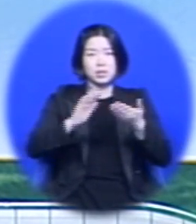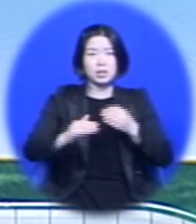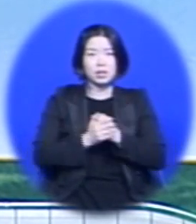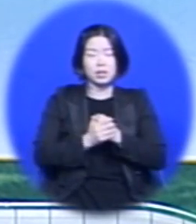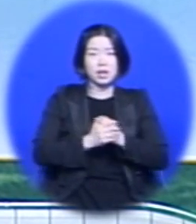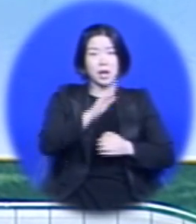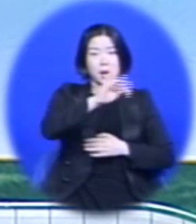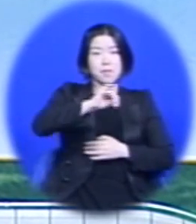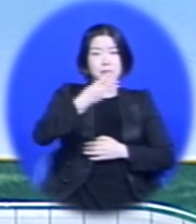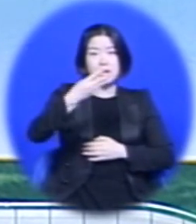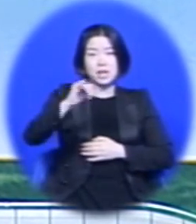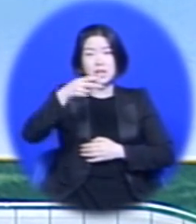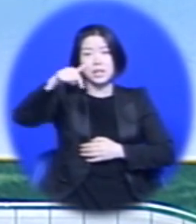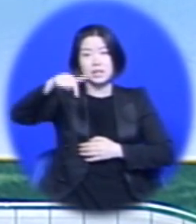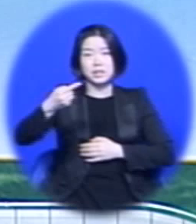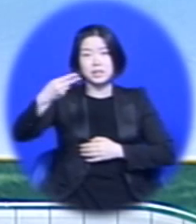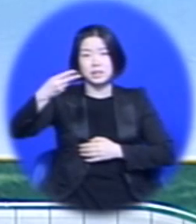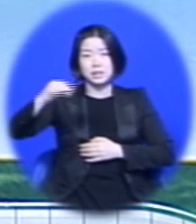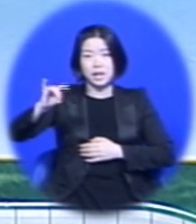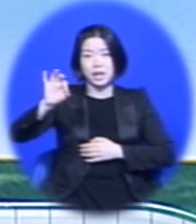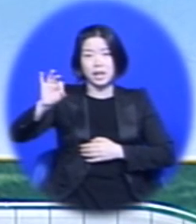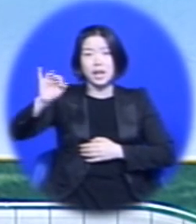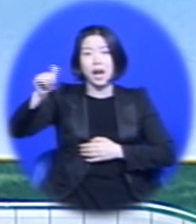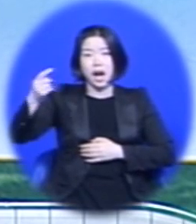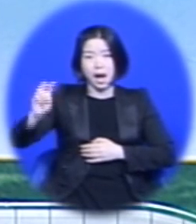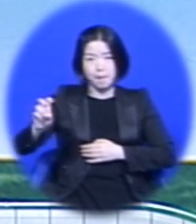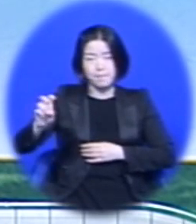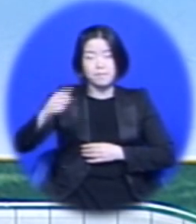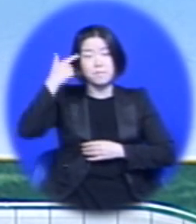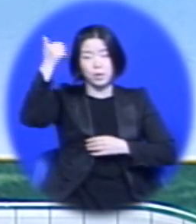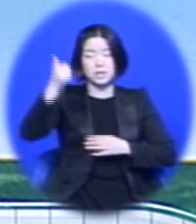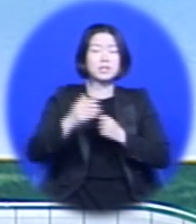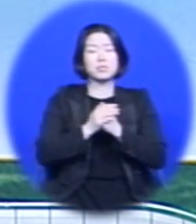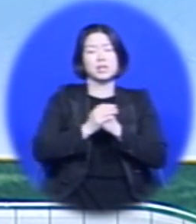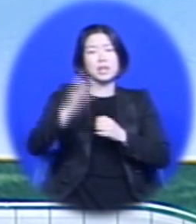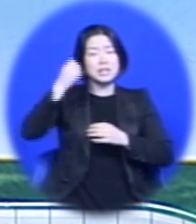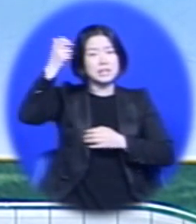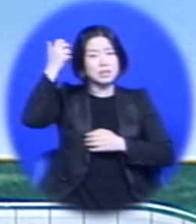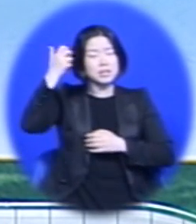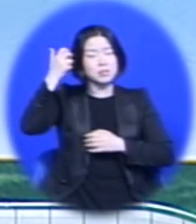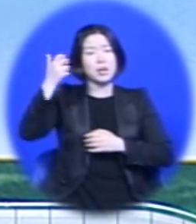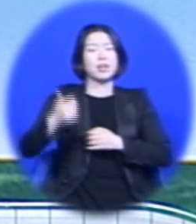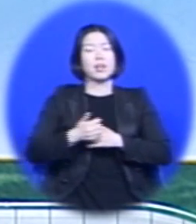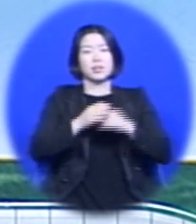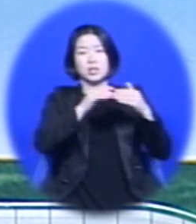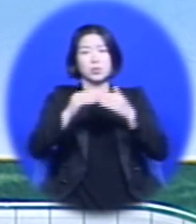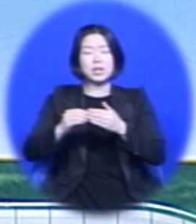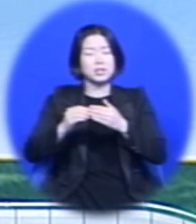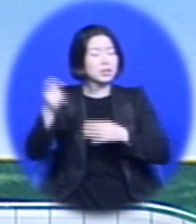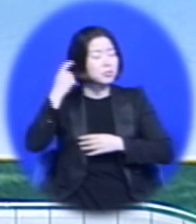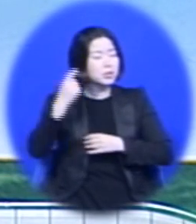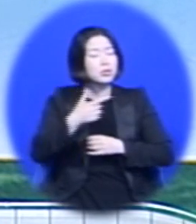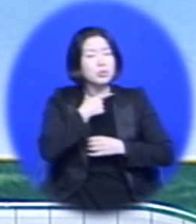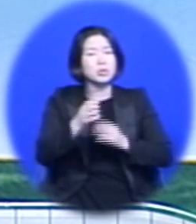빌리 그레이엄 목사님께서 성령의 체험을 사모하는 성도들에게 들려줄 좋은 소식이 있는데 그것은